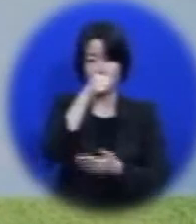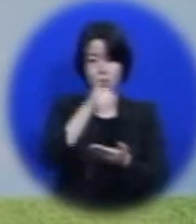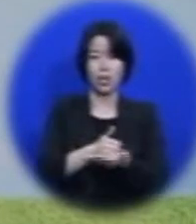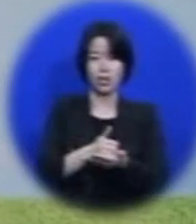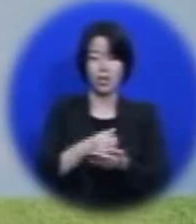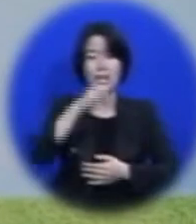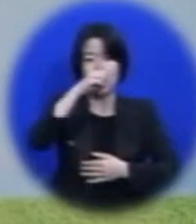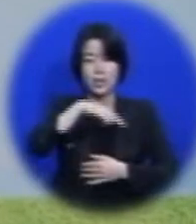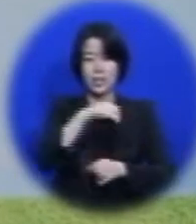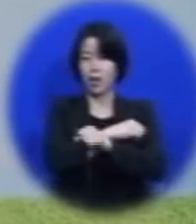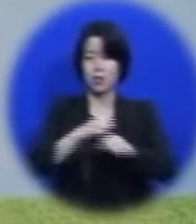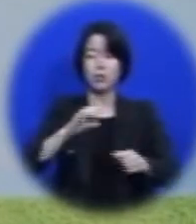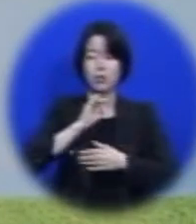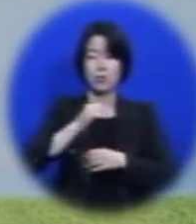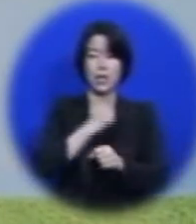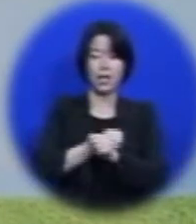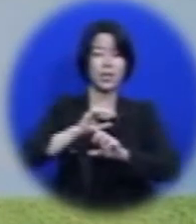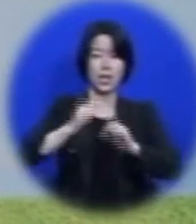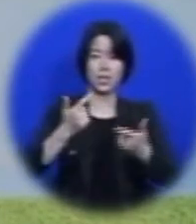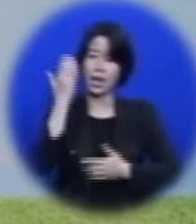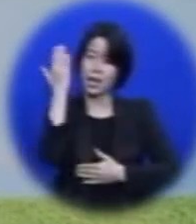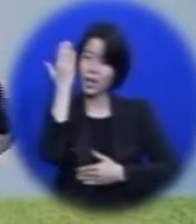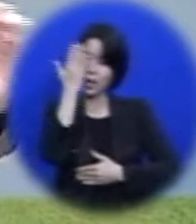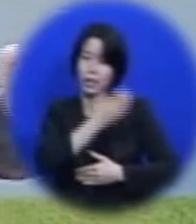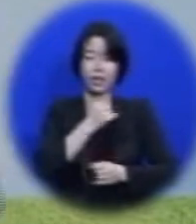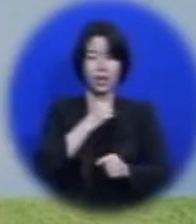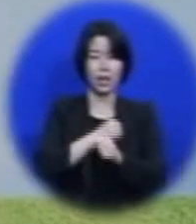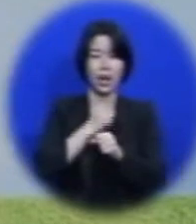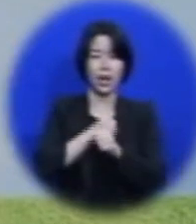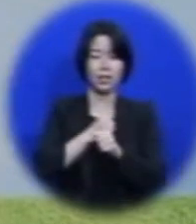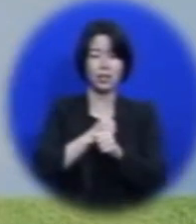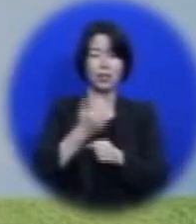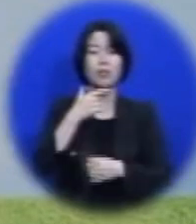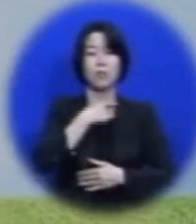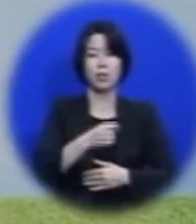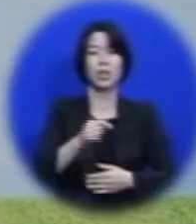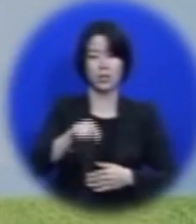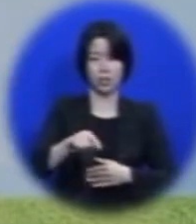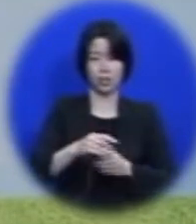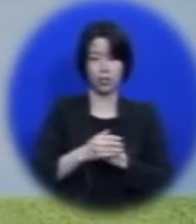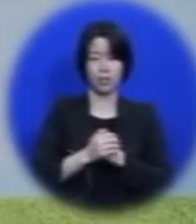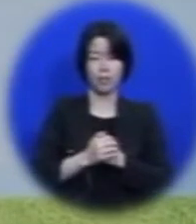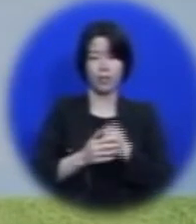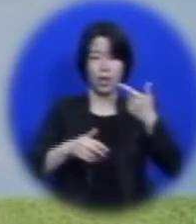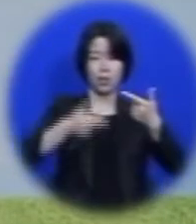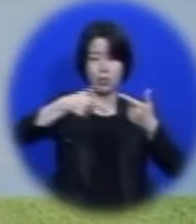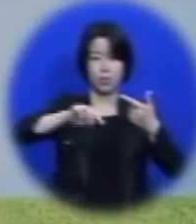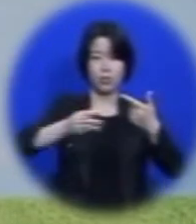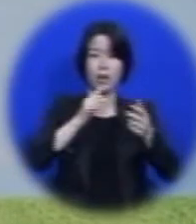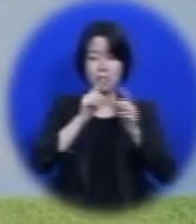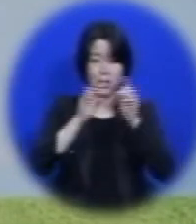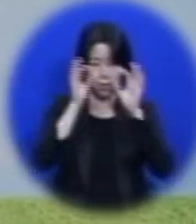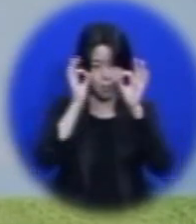그저 용서만 하는 게 아니고 깨끗하게 하기를 원하신다. 6절 말씀을